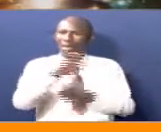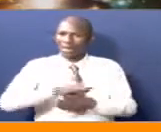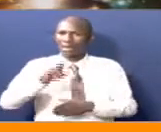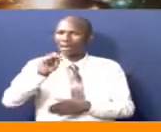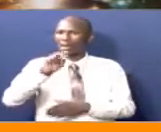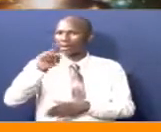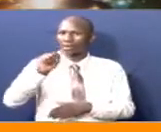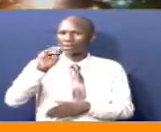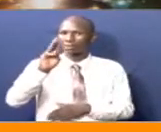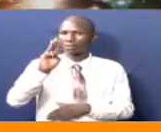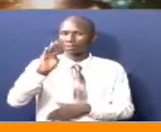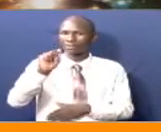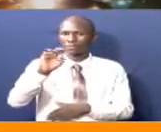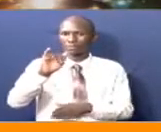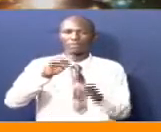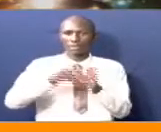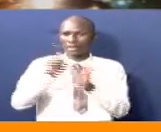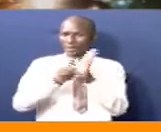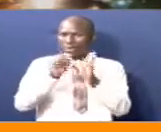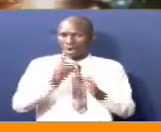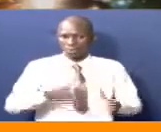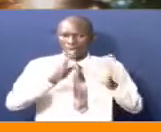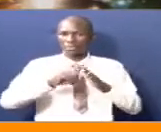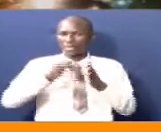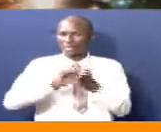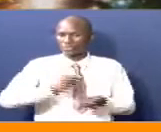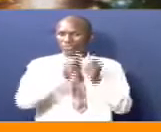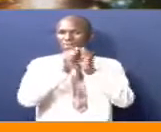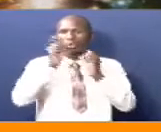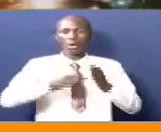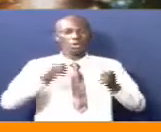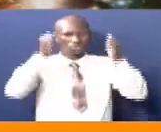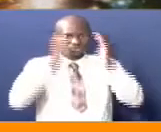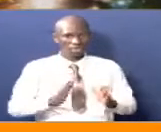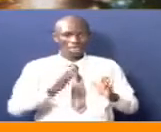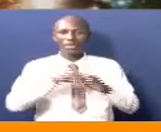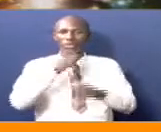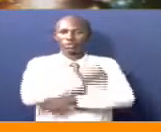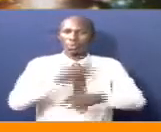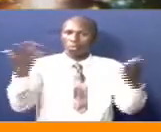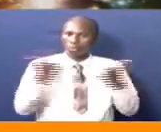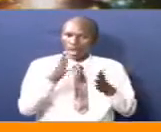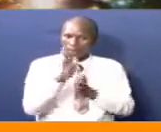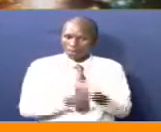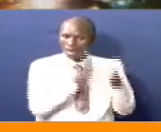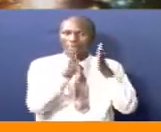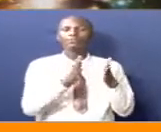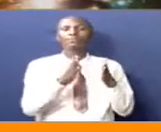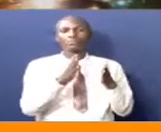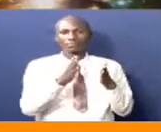Nzamba ni kitui cha umiloni wa sua Tanzania kwambe isema walioku ma amanyiwa skulu ni vala wala niyo wedhuwa mina